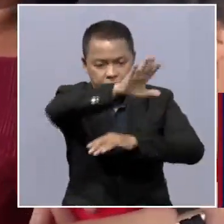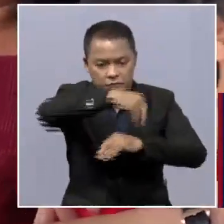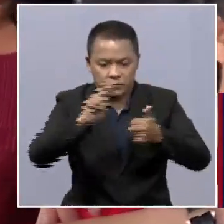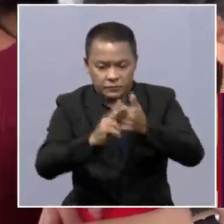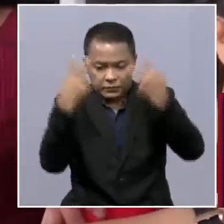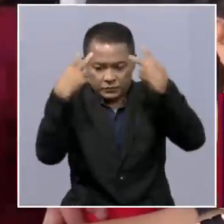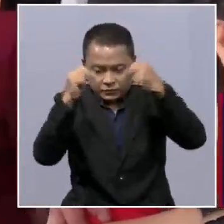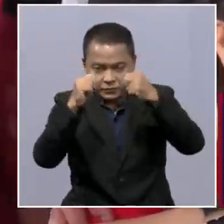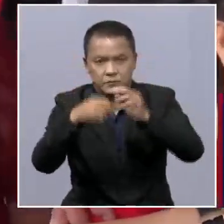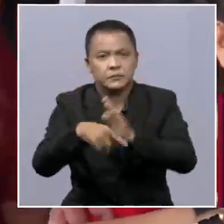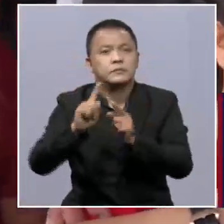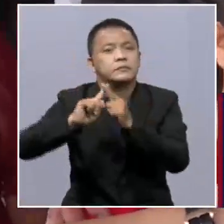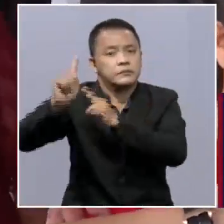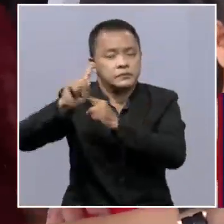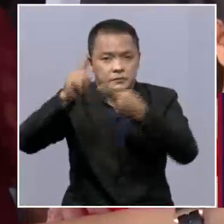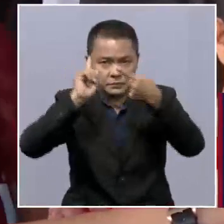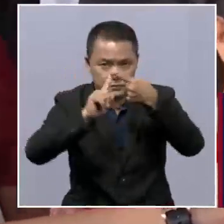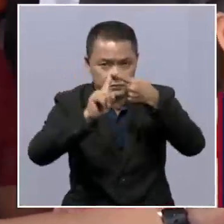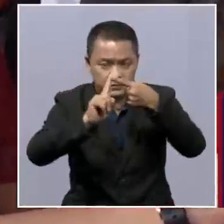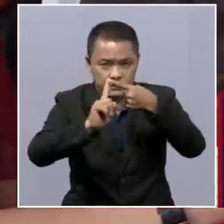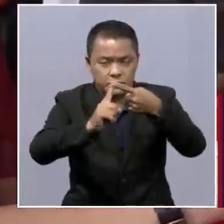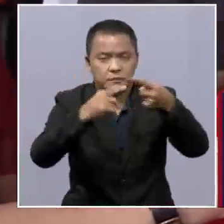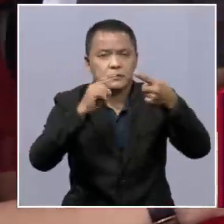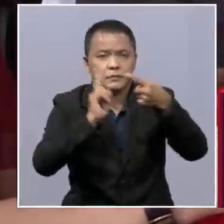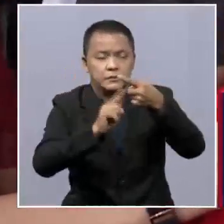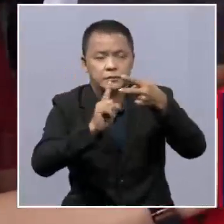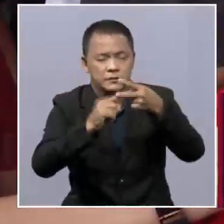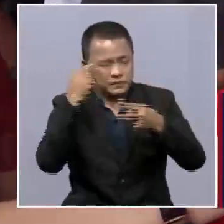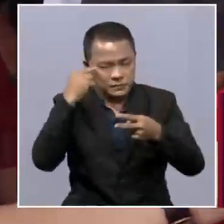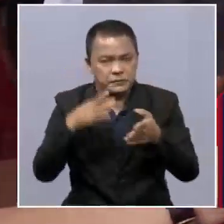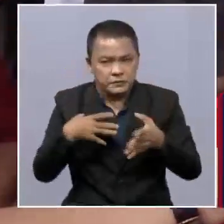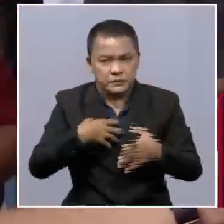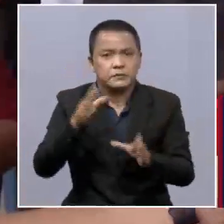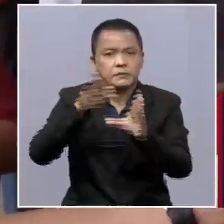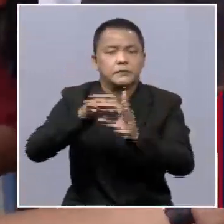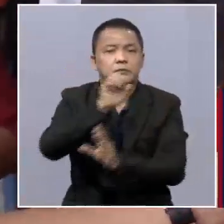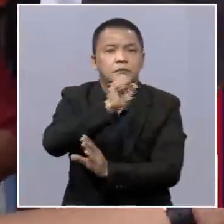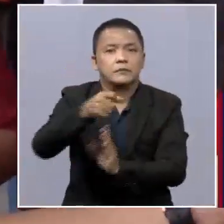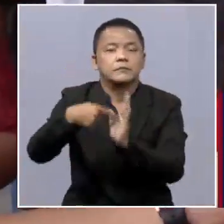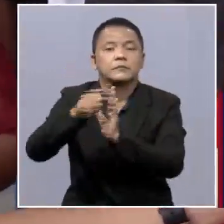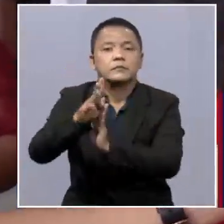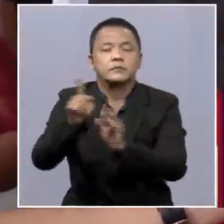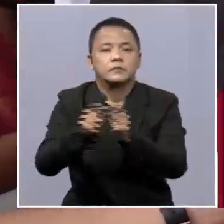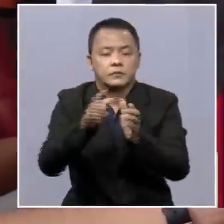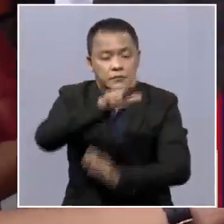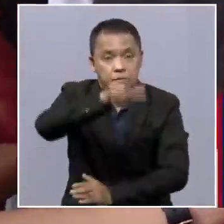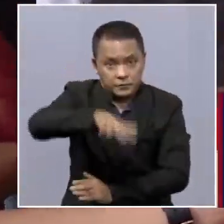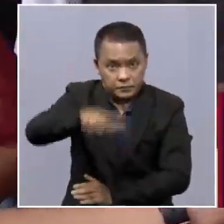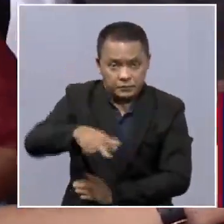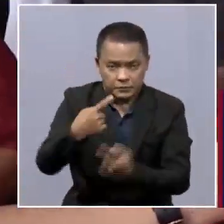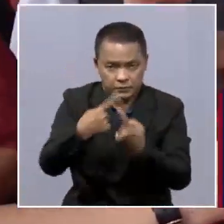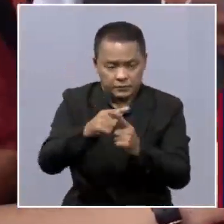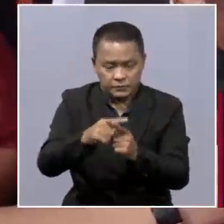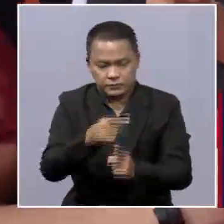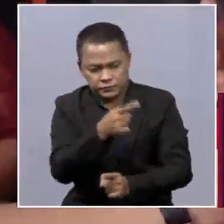องนายกอบจ.ปทุมคนที่1 นะครับแล้วคุณเสวกเนี่ยตั้งใจจะลงสมัครส.ส.ปทุมธานีในนามเพื่อไทยแต่บิ๊ก